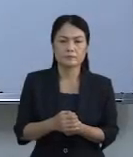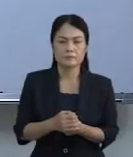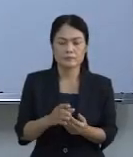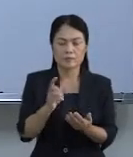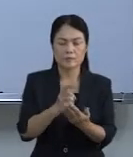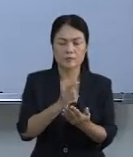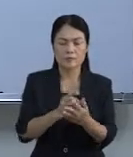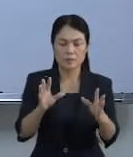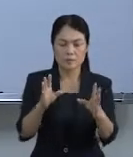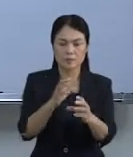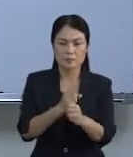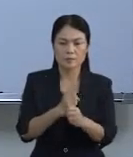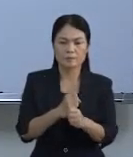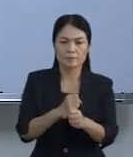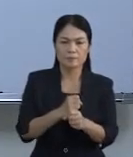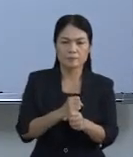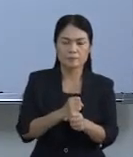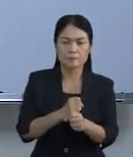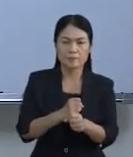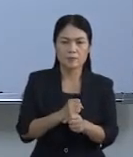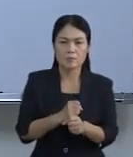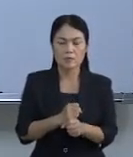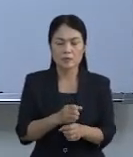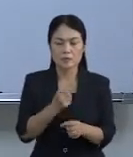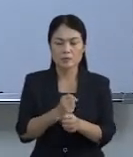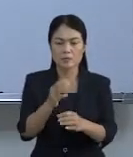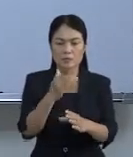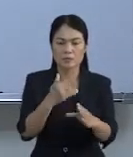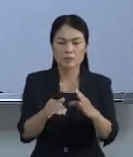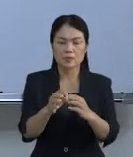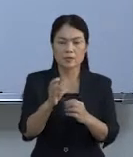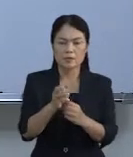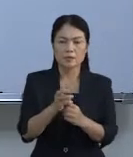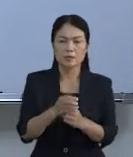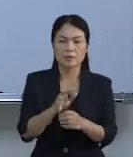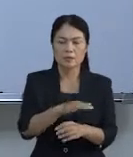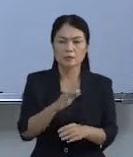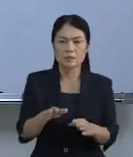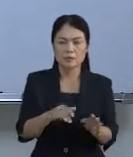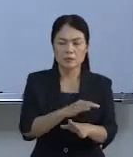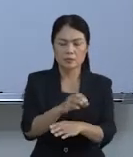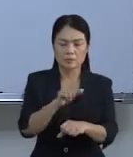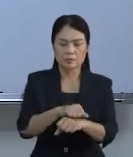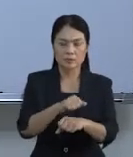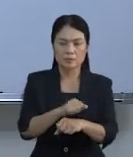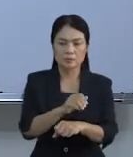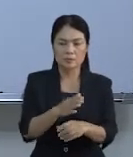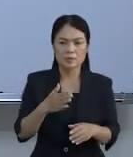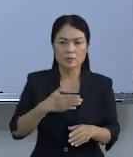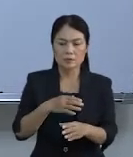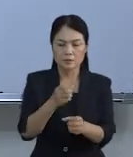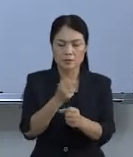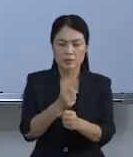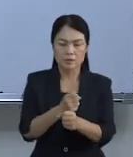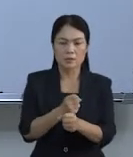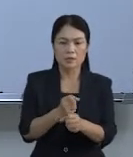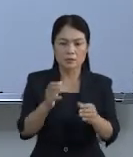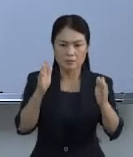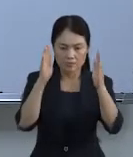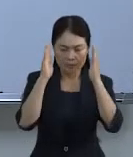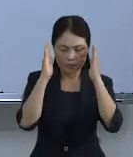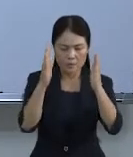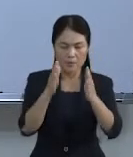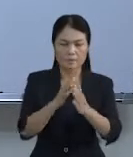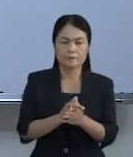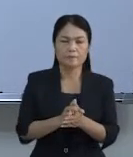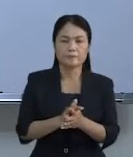là bao nhiêu mà mình chọn hai tại muốn mình chọn lực cụ thừa cả làm nhà tin nè con được ngọc nghĩa rồi do cạch cà rồi bỏ cứ do tật phơi rồi do chất đạn